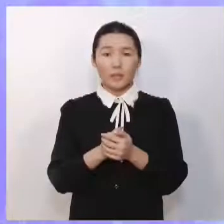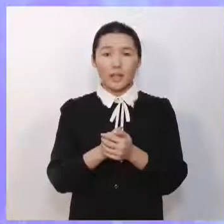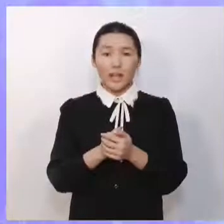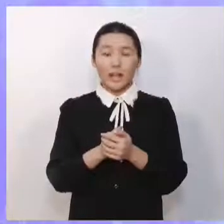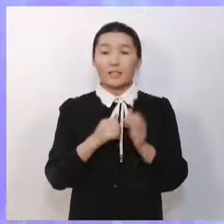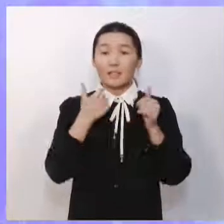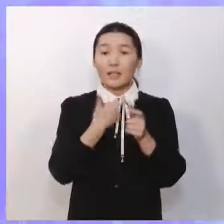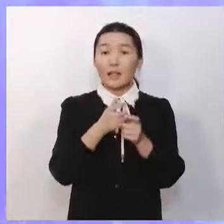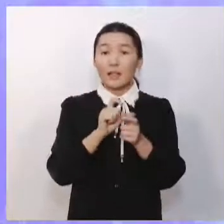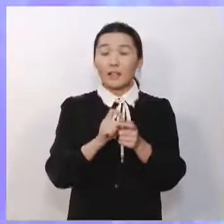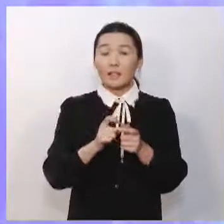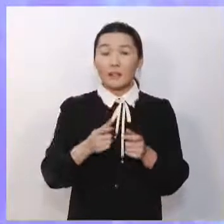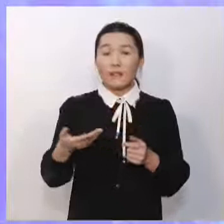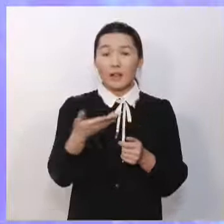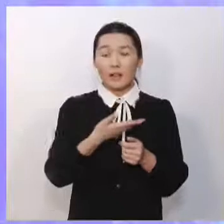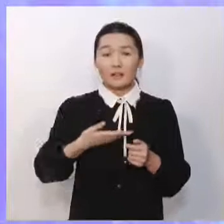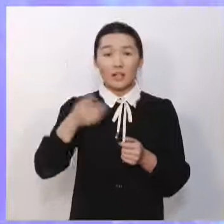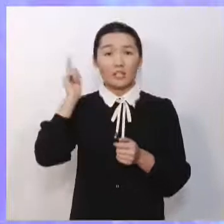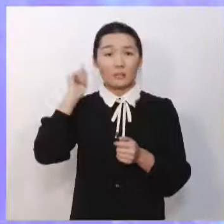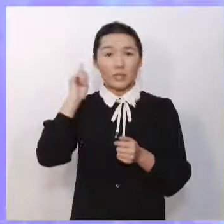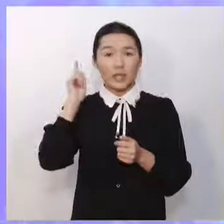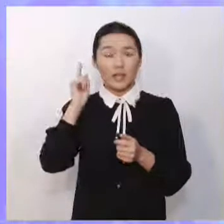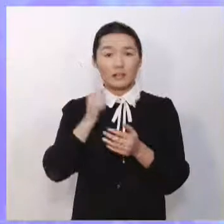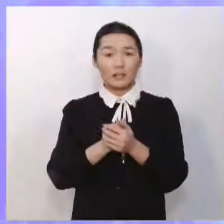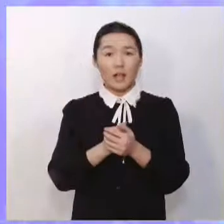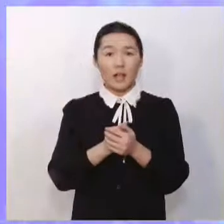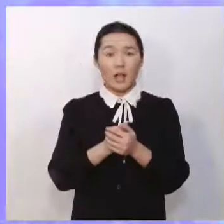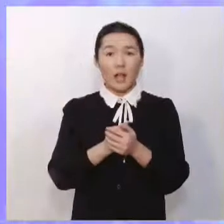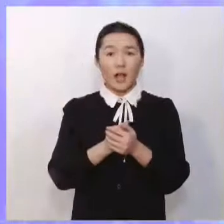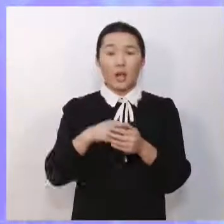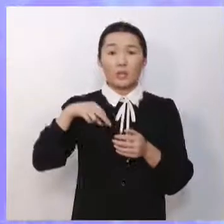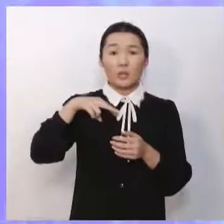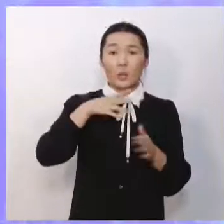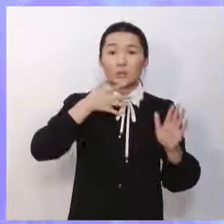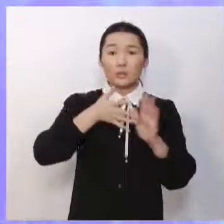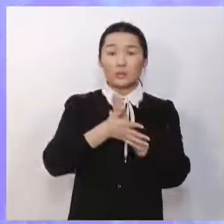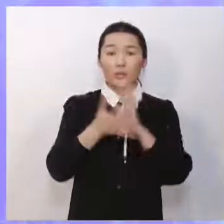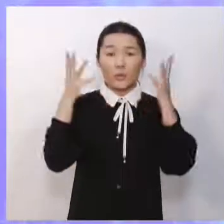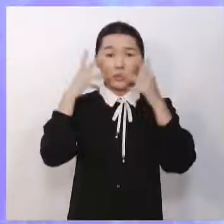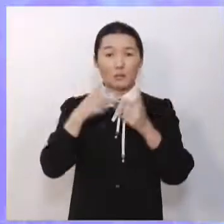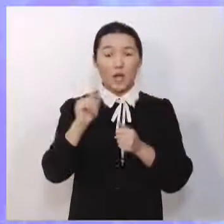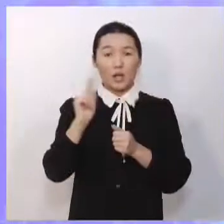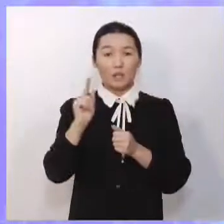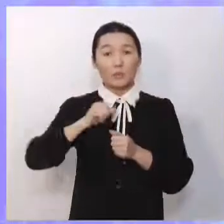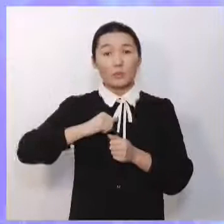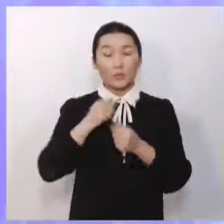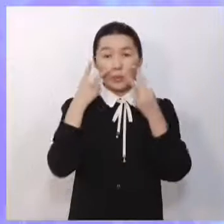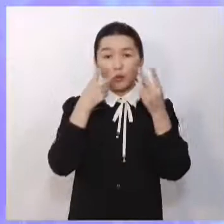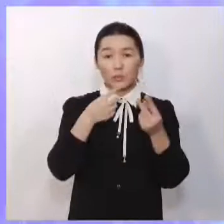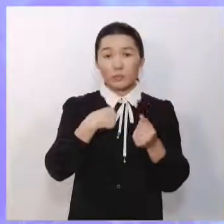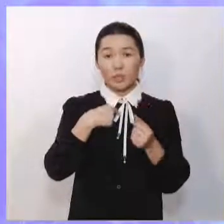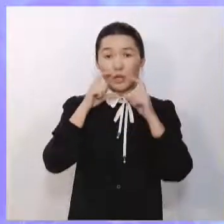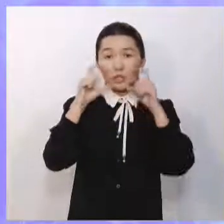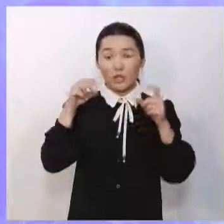шел сквозь мрак, чтоб, встретив друга, я кричал «дурак!» Показывал язык или